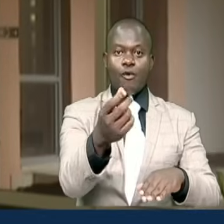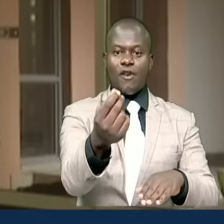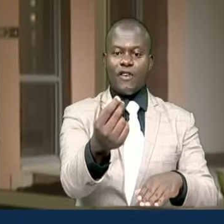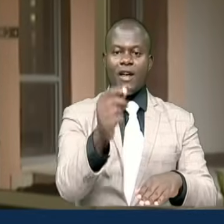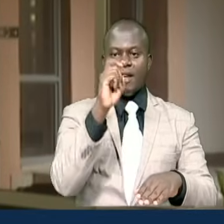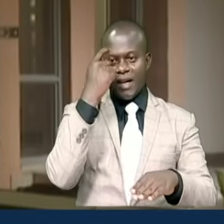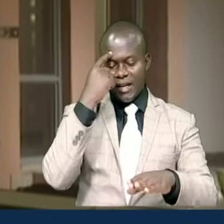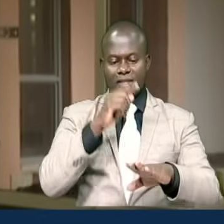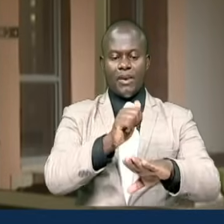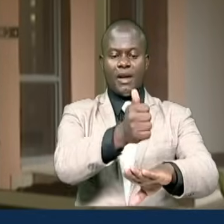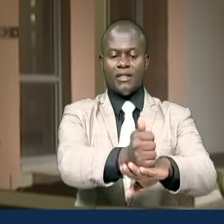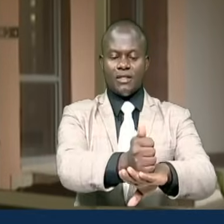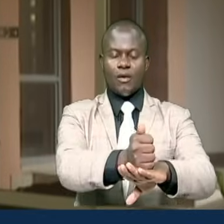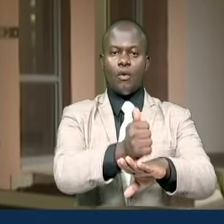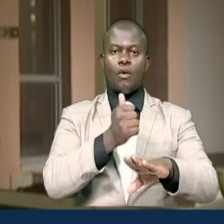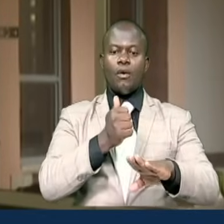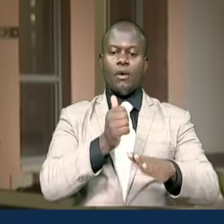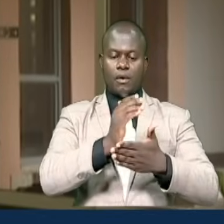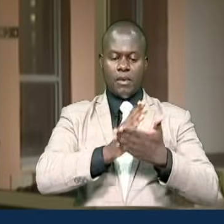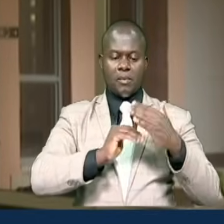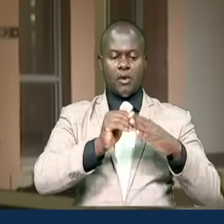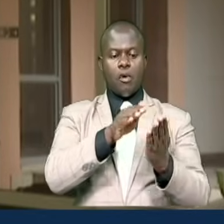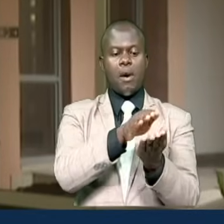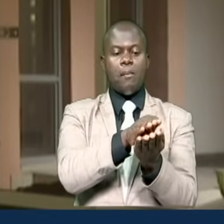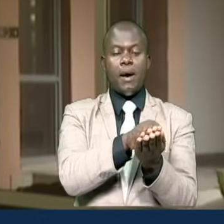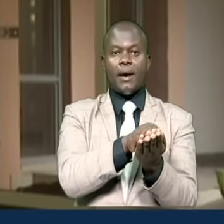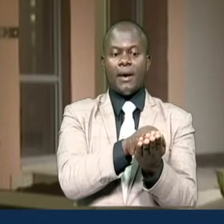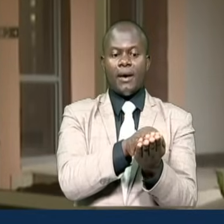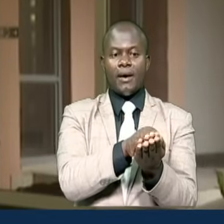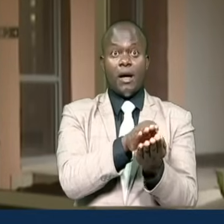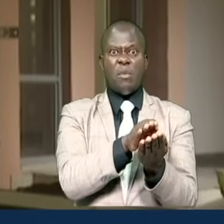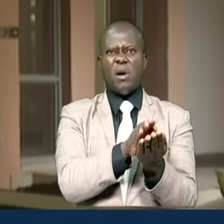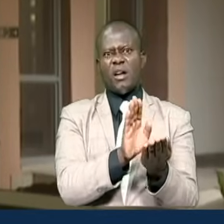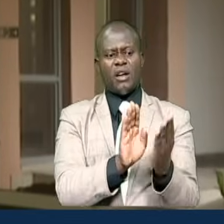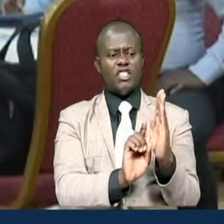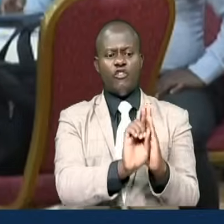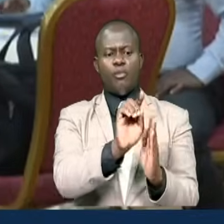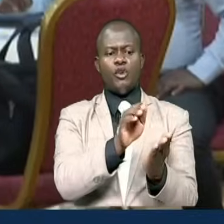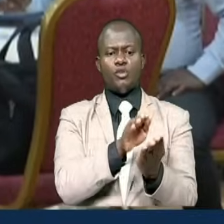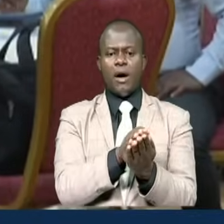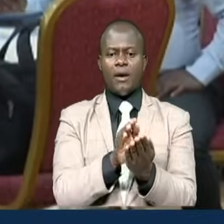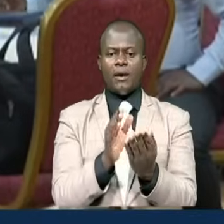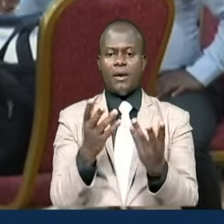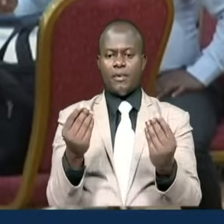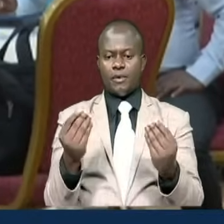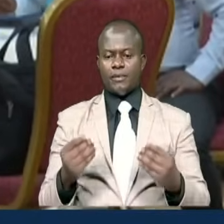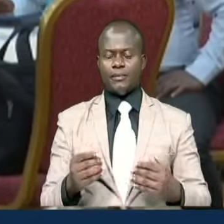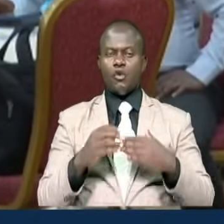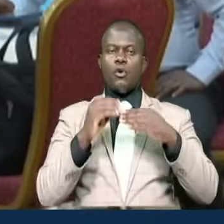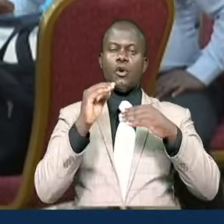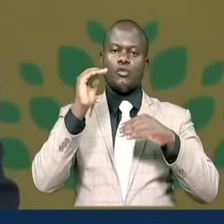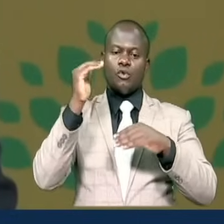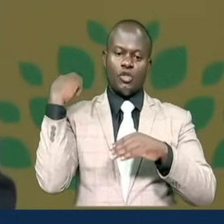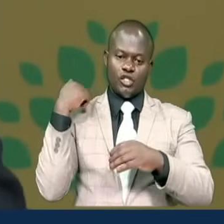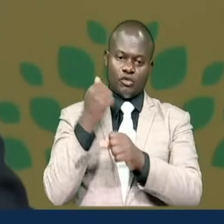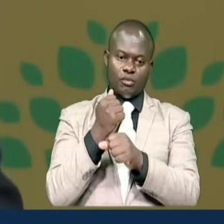leta iba yarashizeho nko mu mabanki ya development bank za koroshwa umuyobozi mukuru ushinzwe umurimo